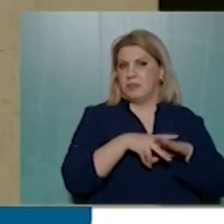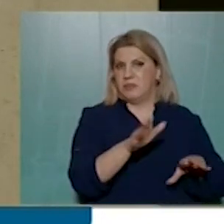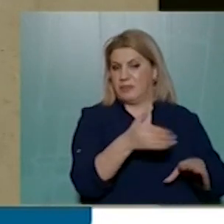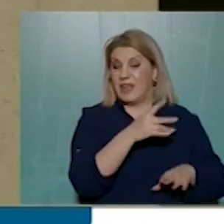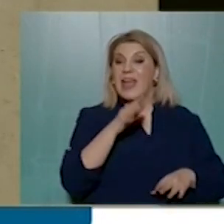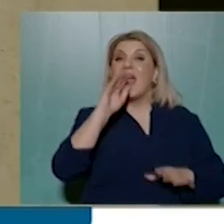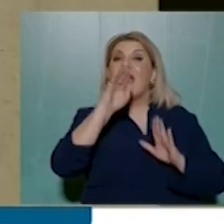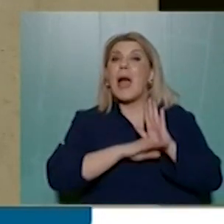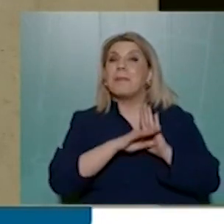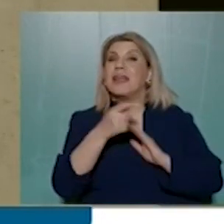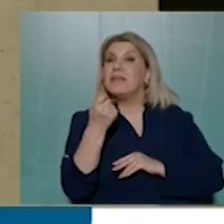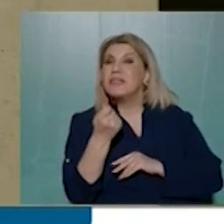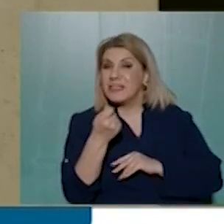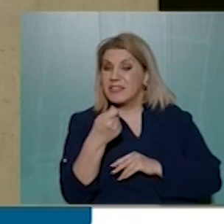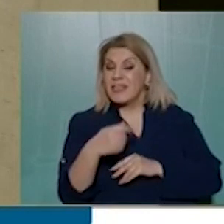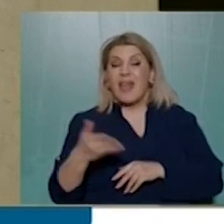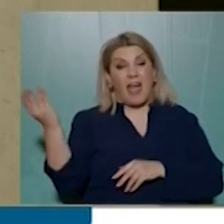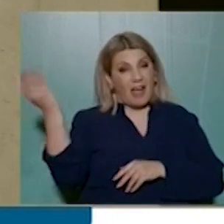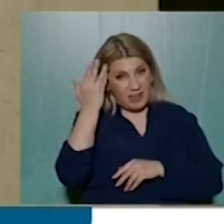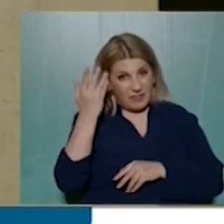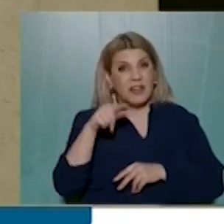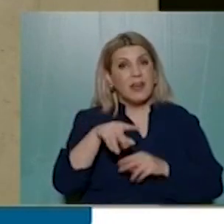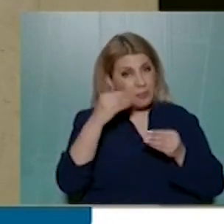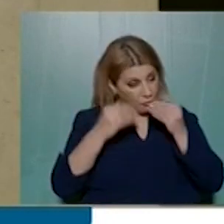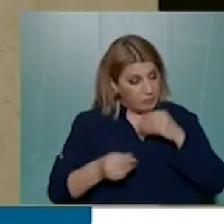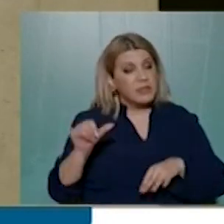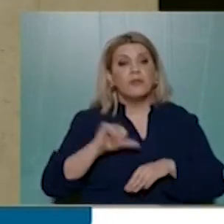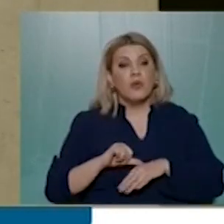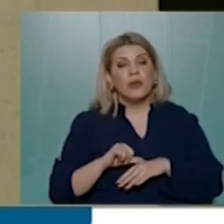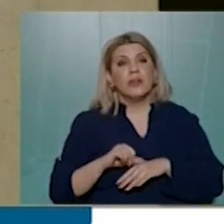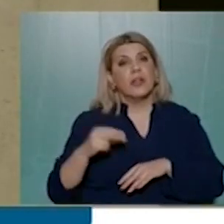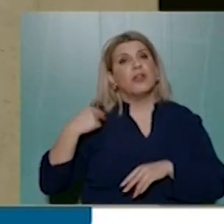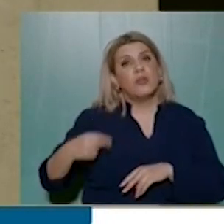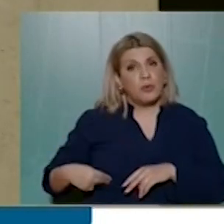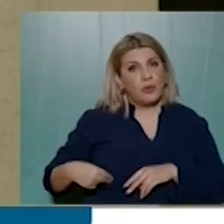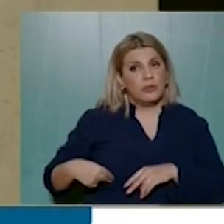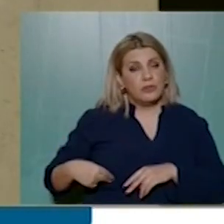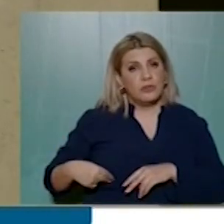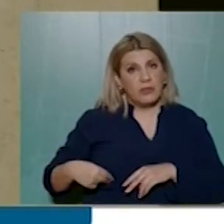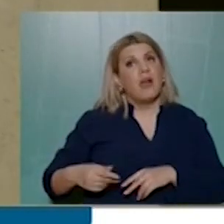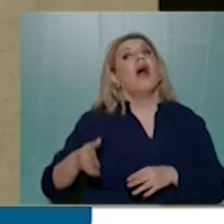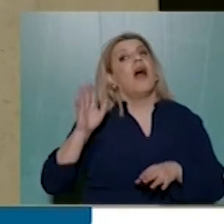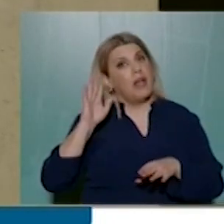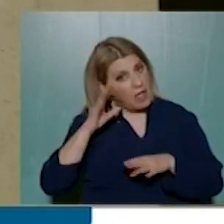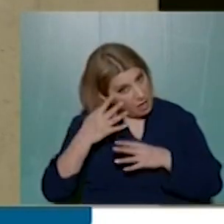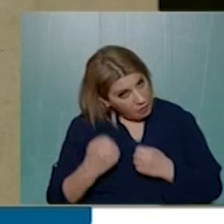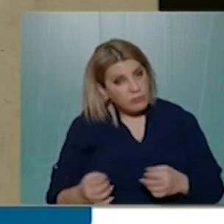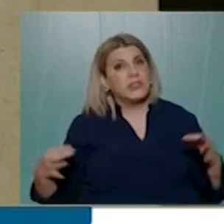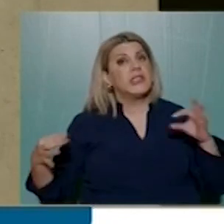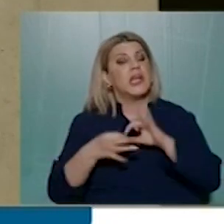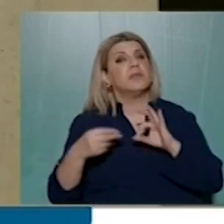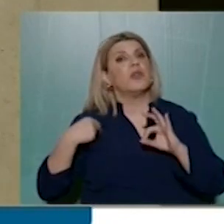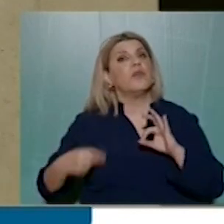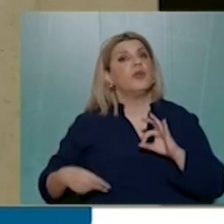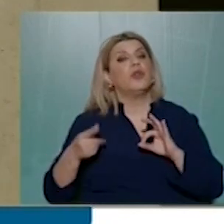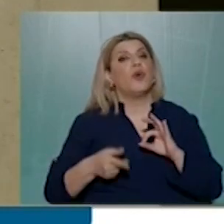χαμηλοί μισθοί και η ακρίβεια είναι π πρόβλημα της πόλης και των δημοτών μας αφορούν το δημοτικό συμβούλιο